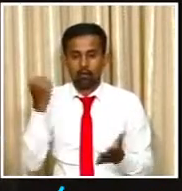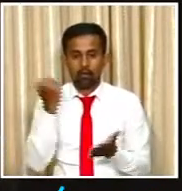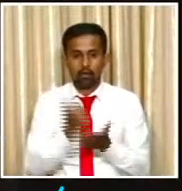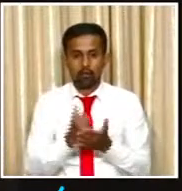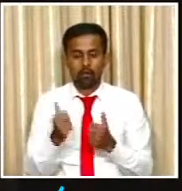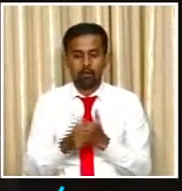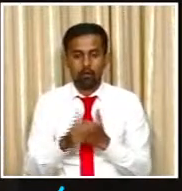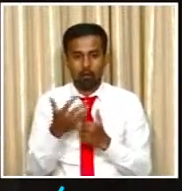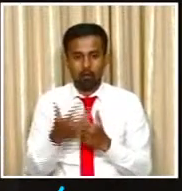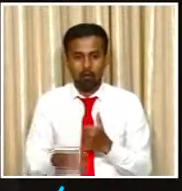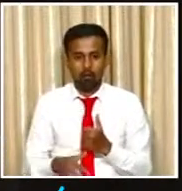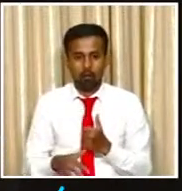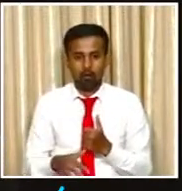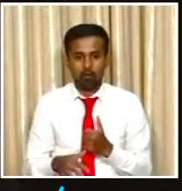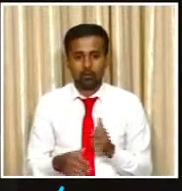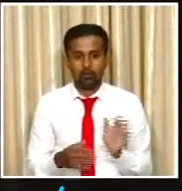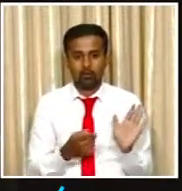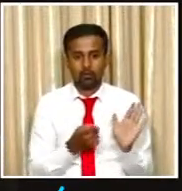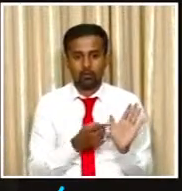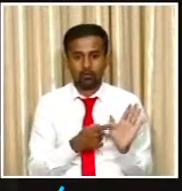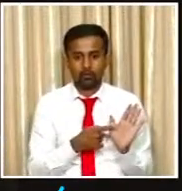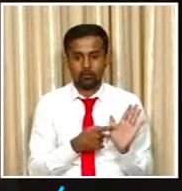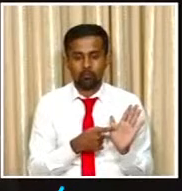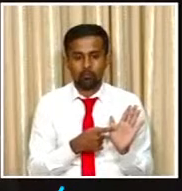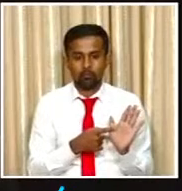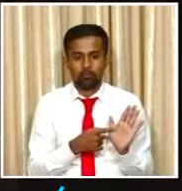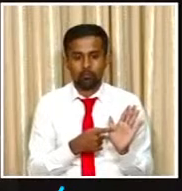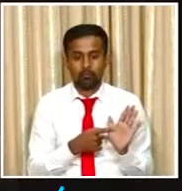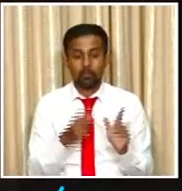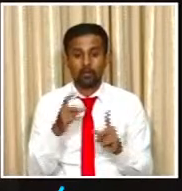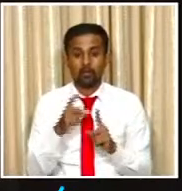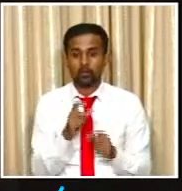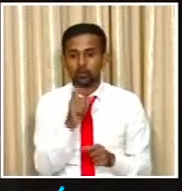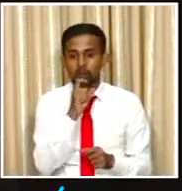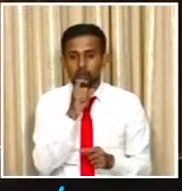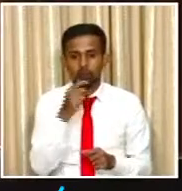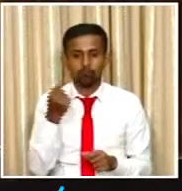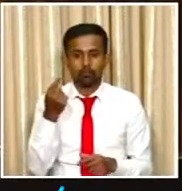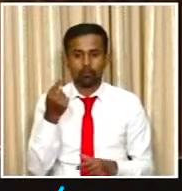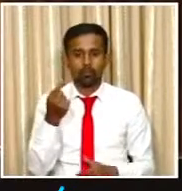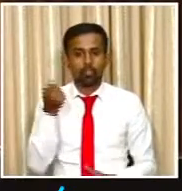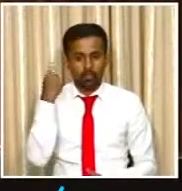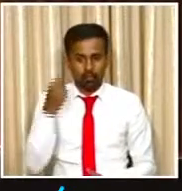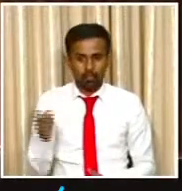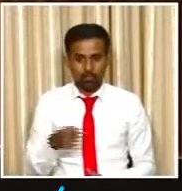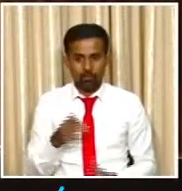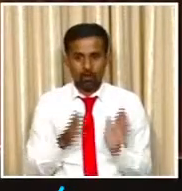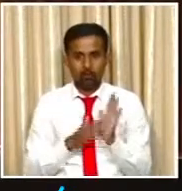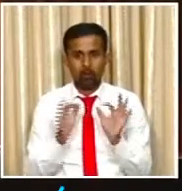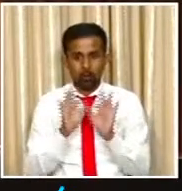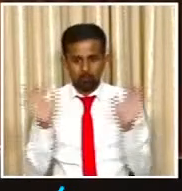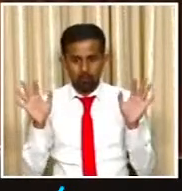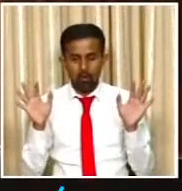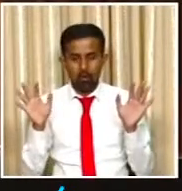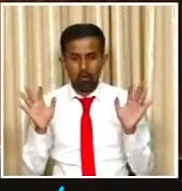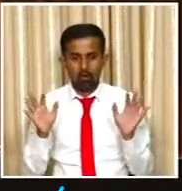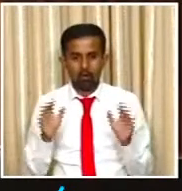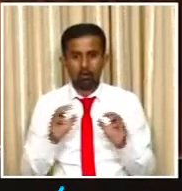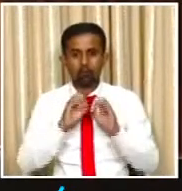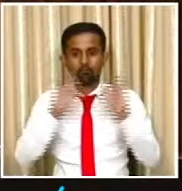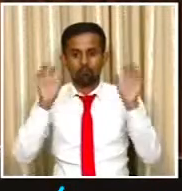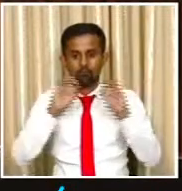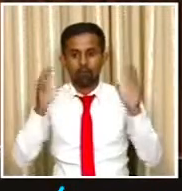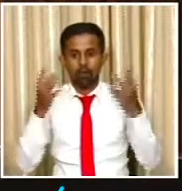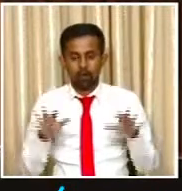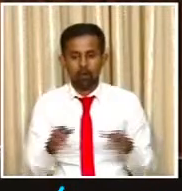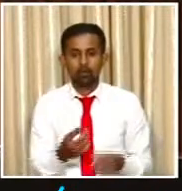හදලා මේක දිස්ත්‍රික්කෝසාවියේ ඊයේ දවසේ ජනමාධ්‍ය වලත් විකාශනය